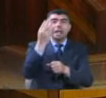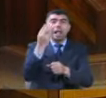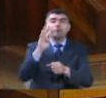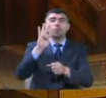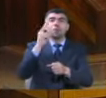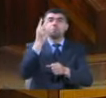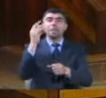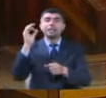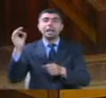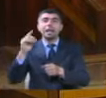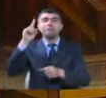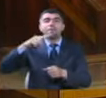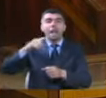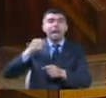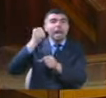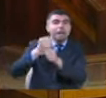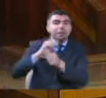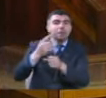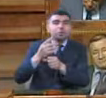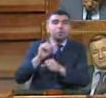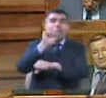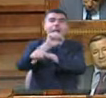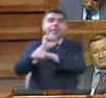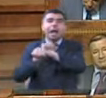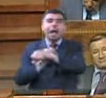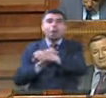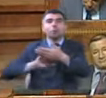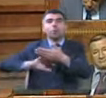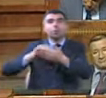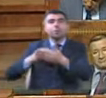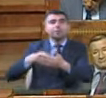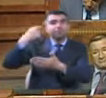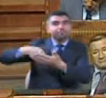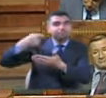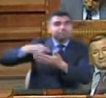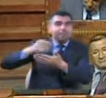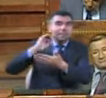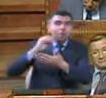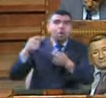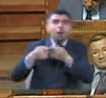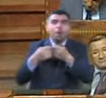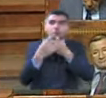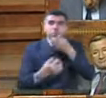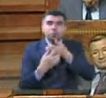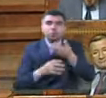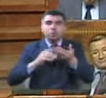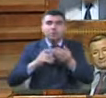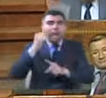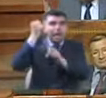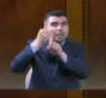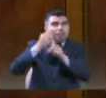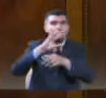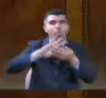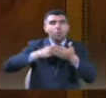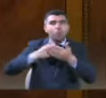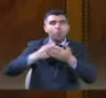يوم انخراط في الصندوق الوطني للضمان الاجتماعي من استرجاع مبلغ مساهماتهم المرسملة أو استكمال عدد الأيام اللازمة للاستفادة